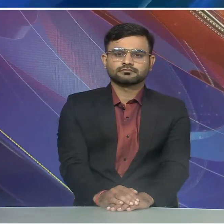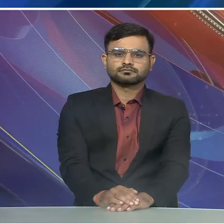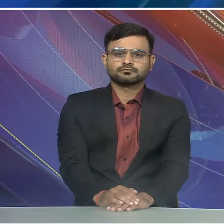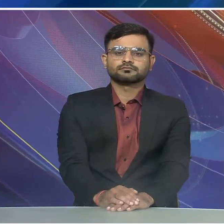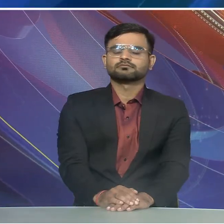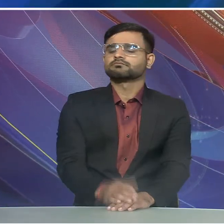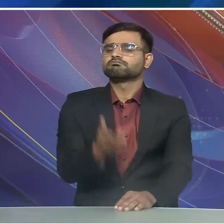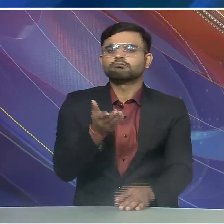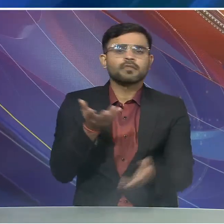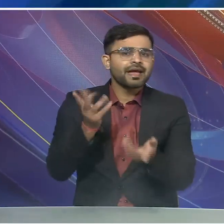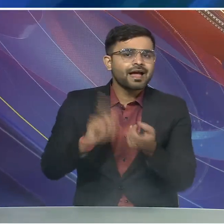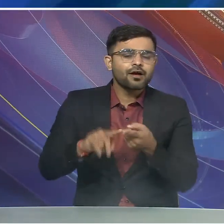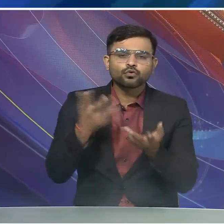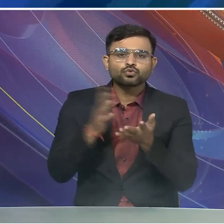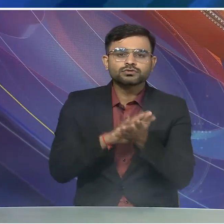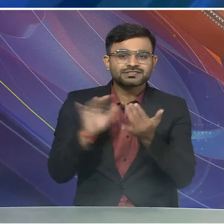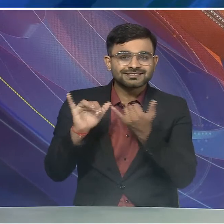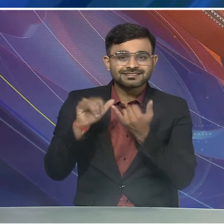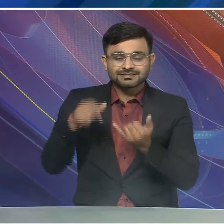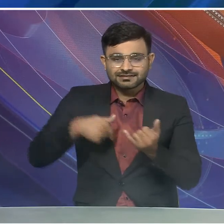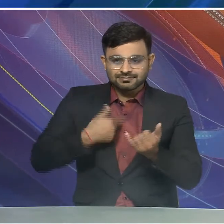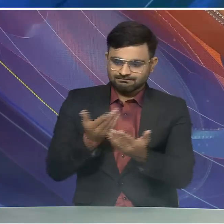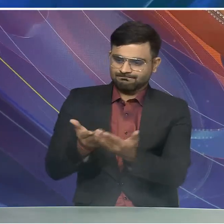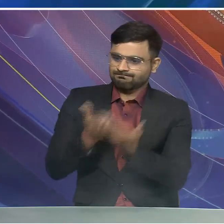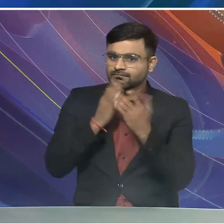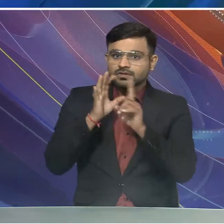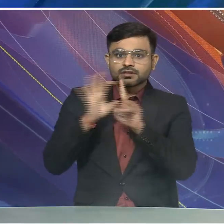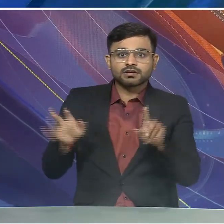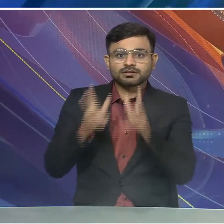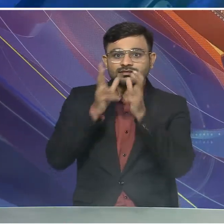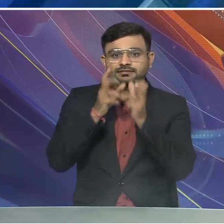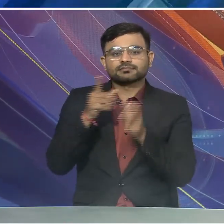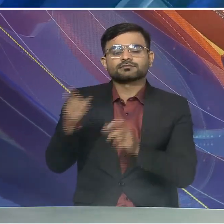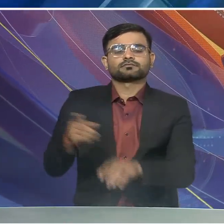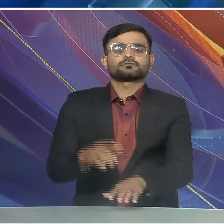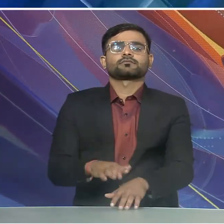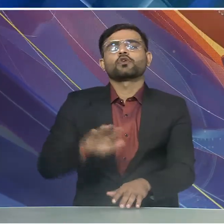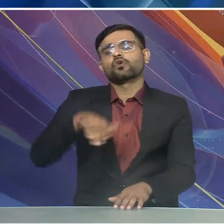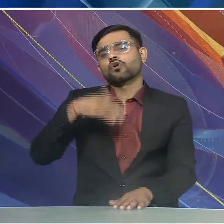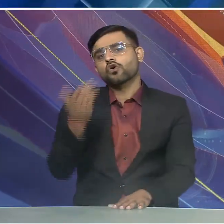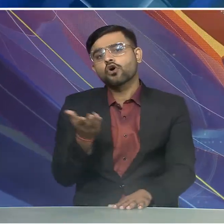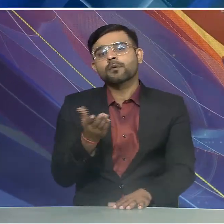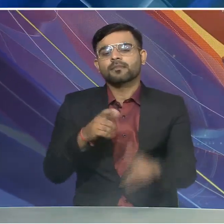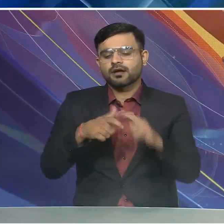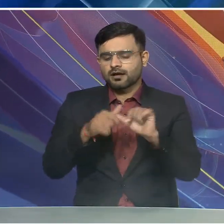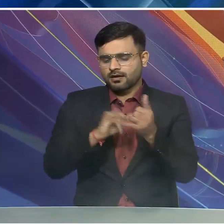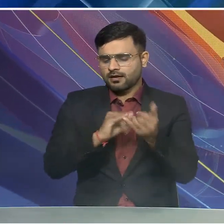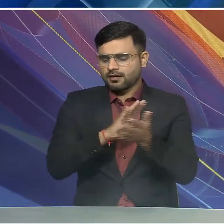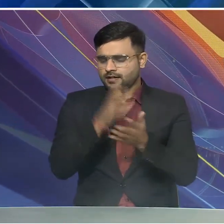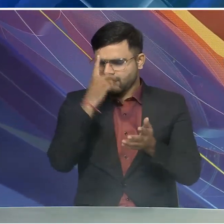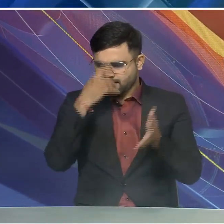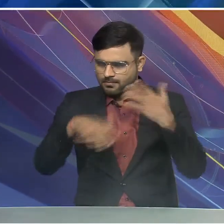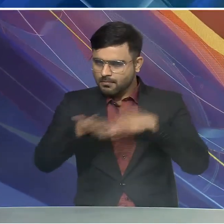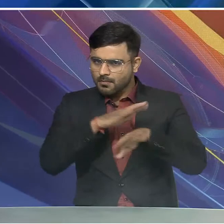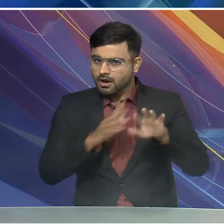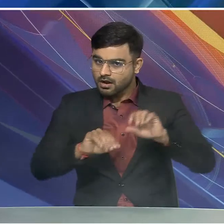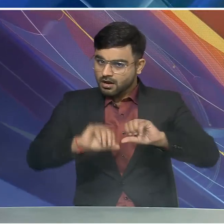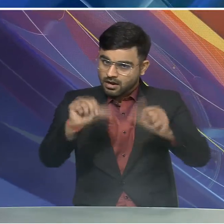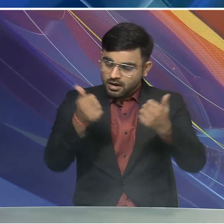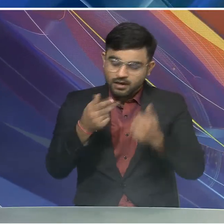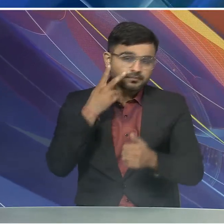तो अब कैसे बचा पाएंगे कृष्ण खुद को इस खतरनाक रक्षा से या फिर कंस की चाल हो जाएगी